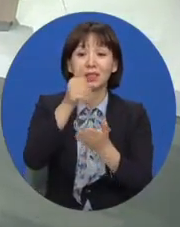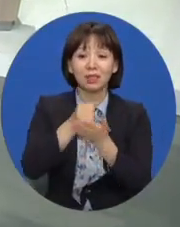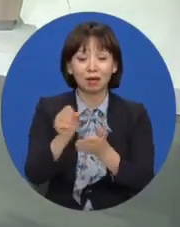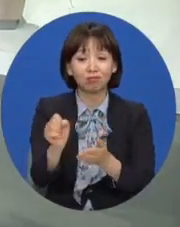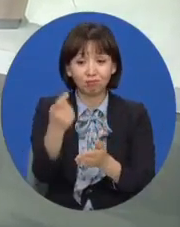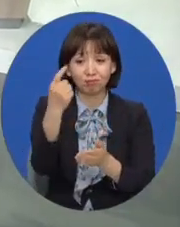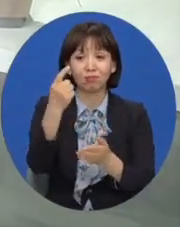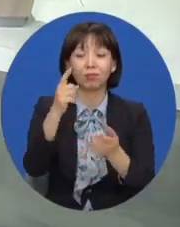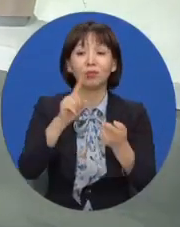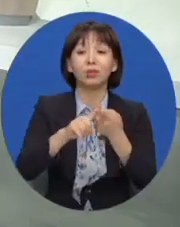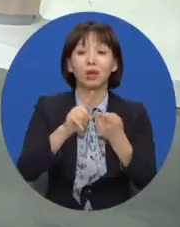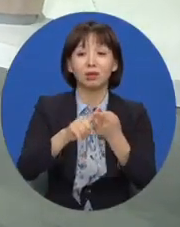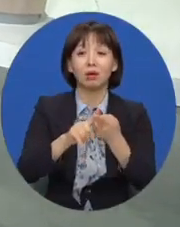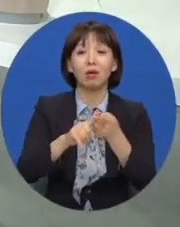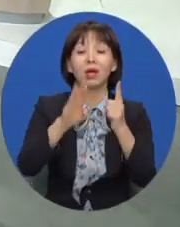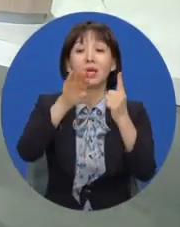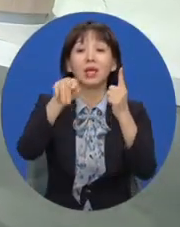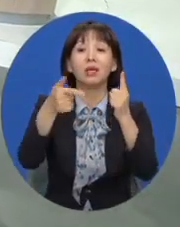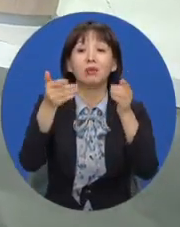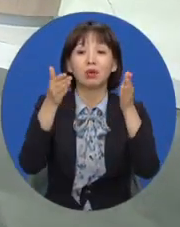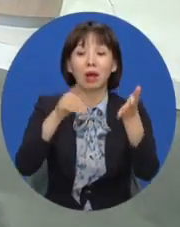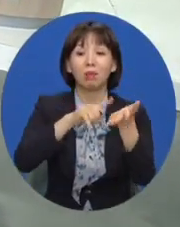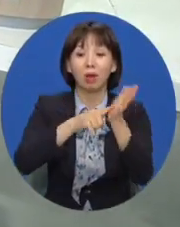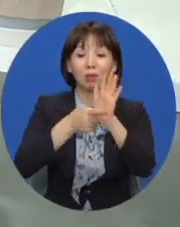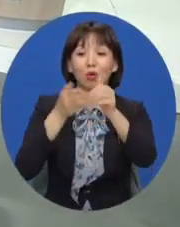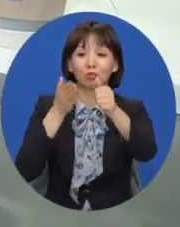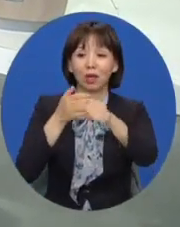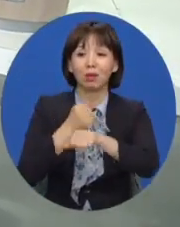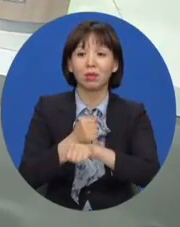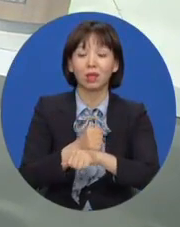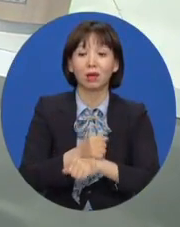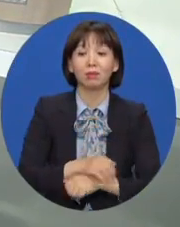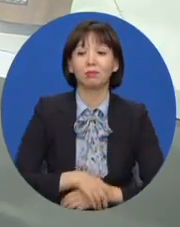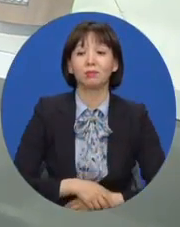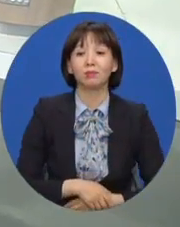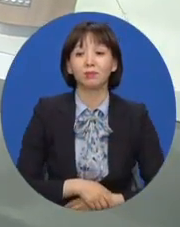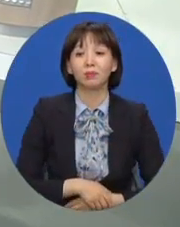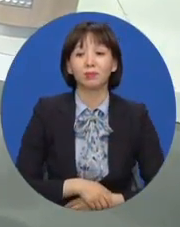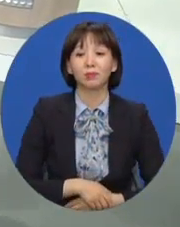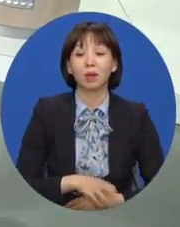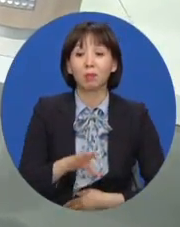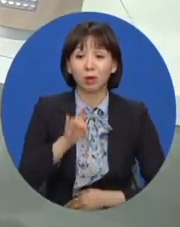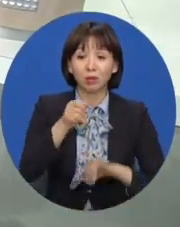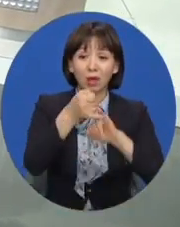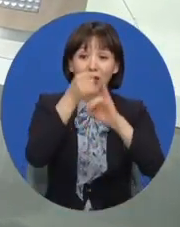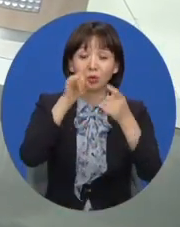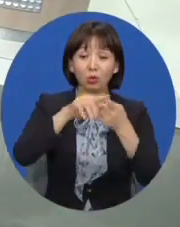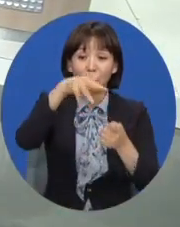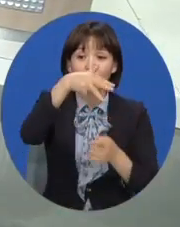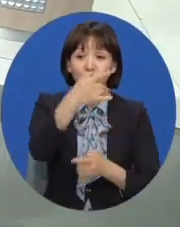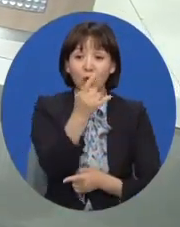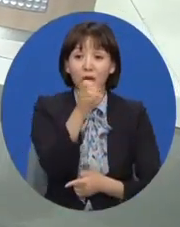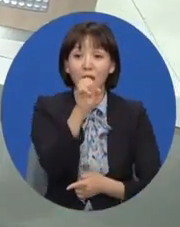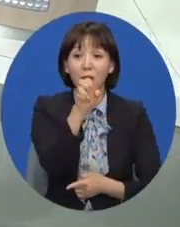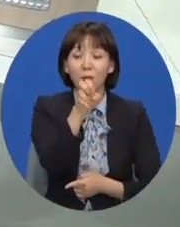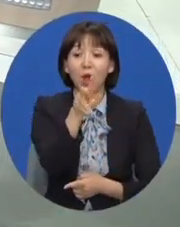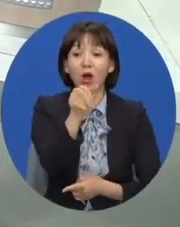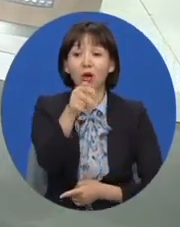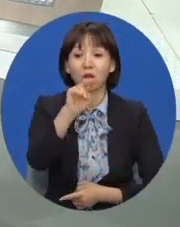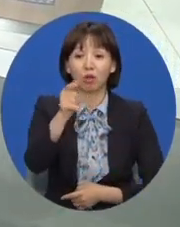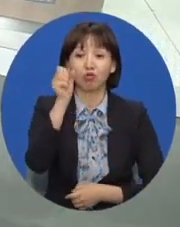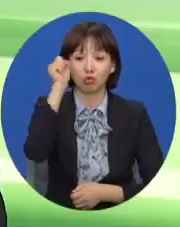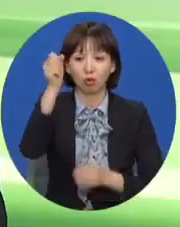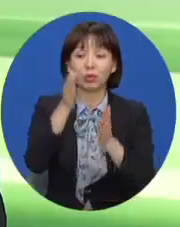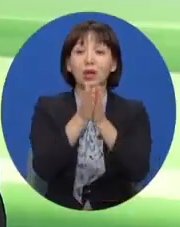변을 주어진 시간 1분 동안 밝혀주시기 바랍니다. 그러면 먼저 약속된 대로 최명현 후보부터 시작을